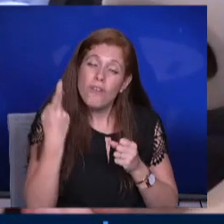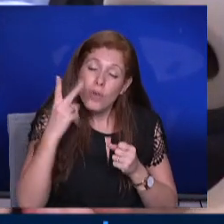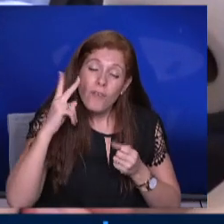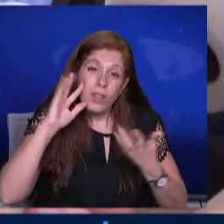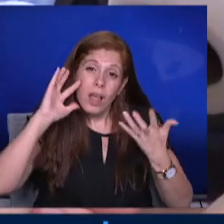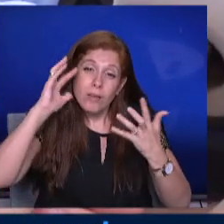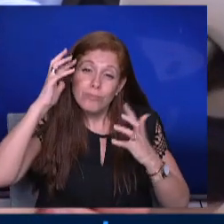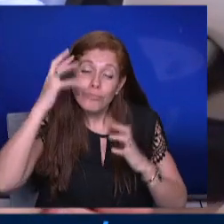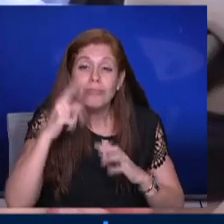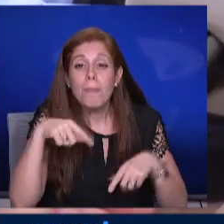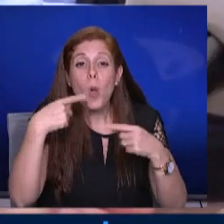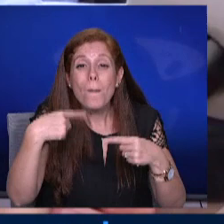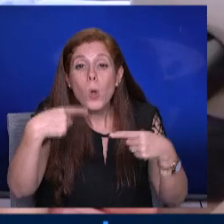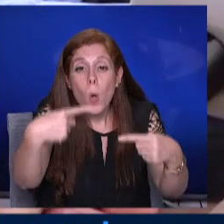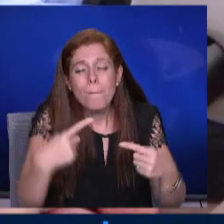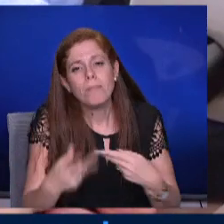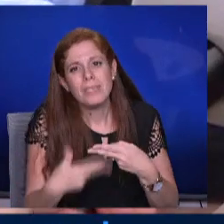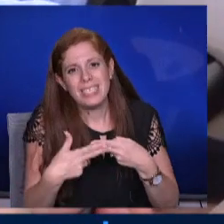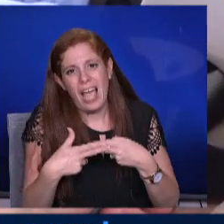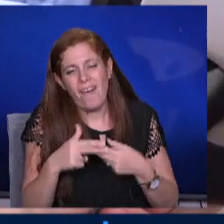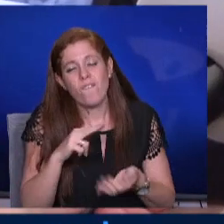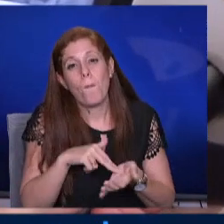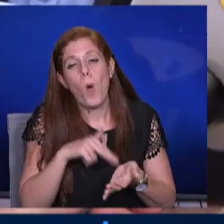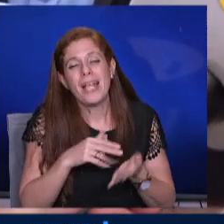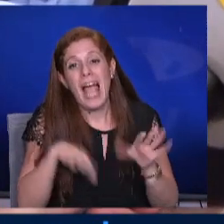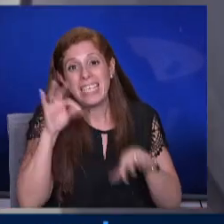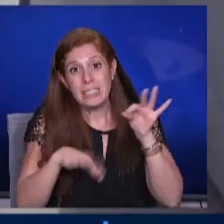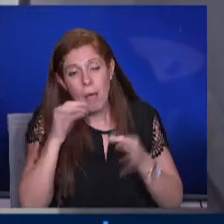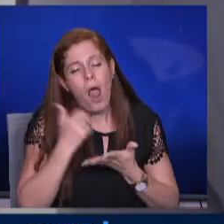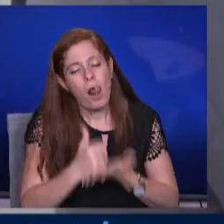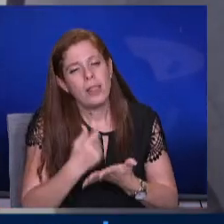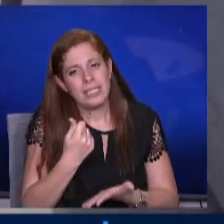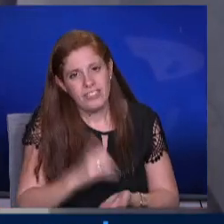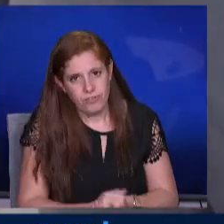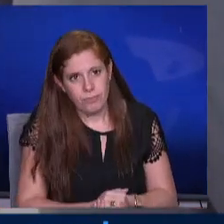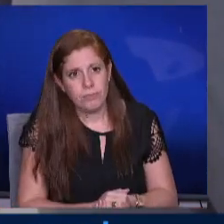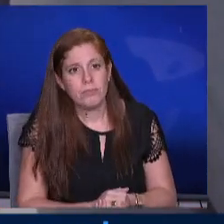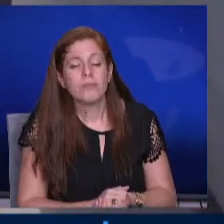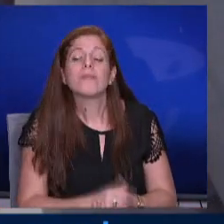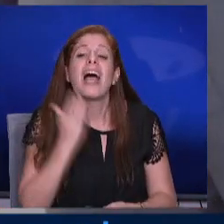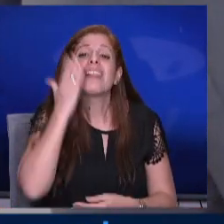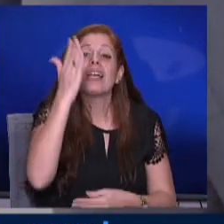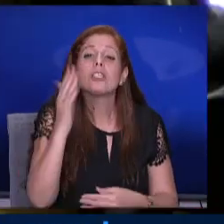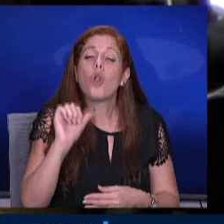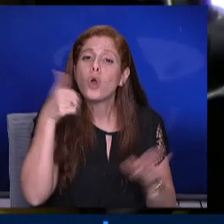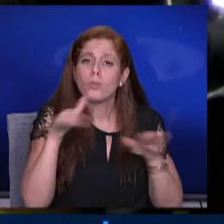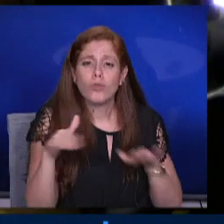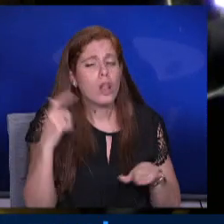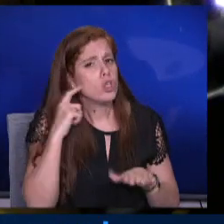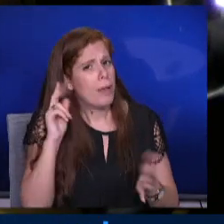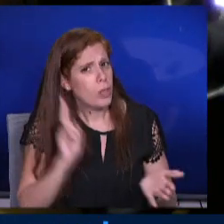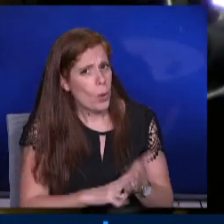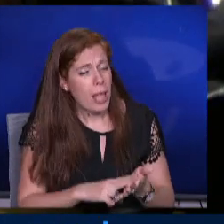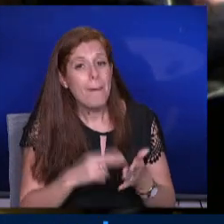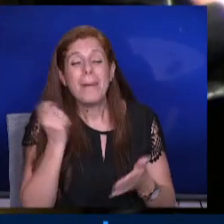מיום ליום בהתקרב המועד ההצבעה על התקציב. התחזית של ראש הממשלה נשמעת נכונה. בכנסת כבר